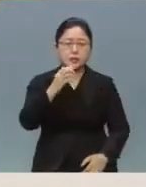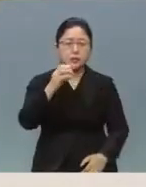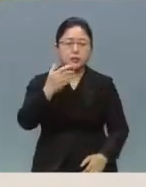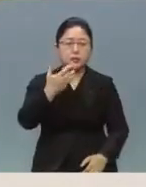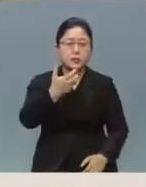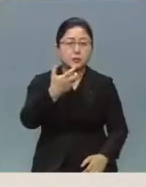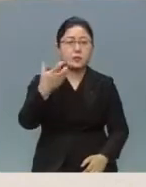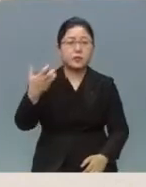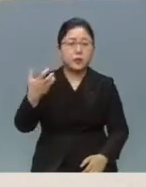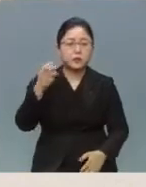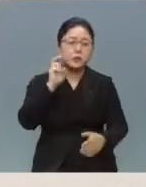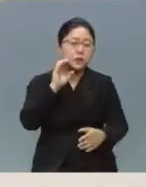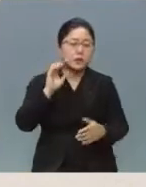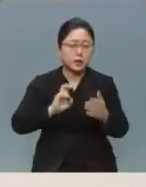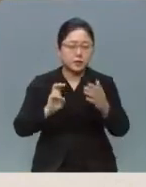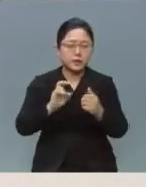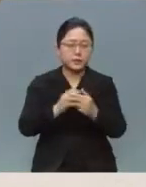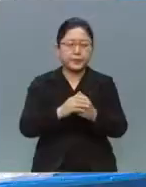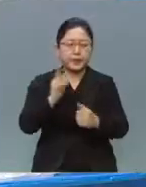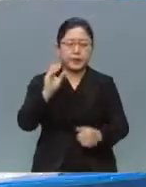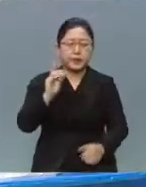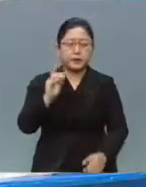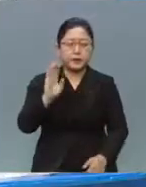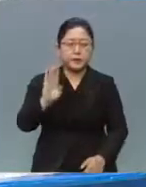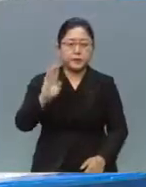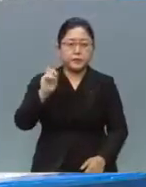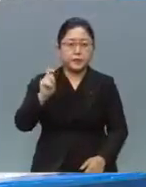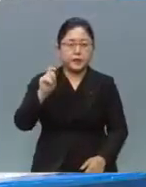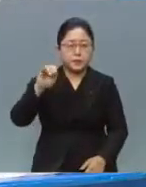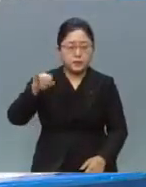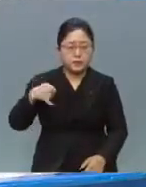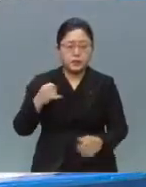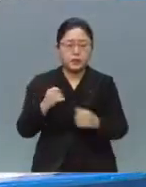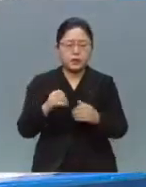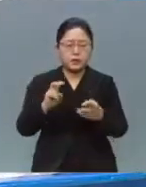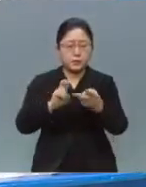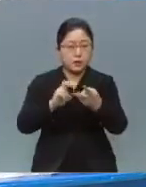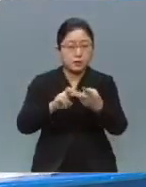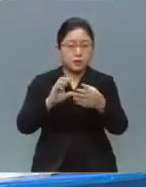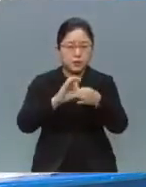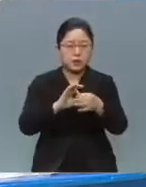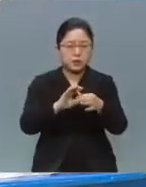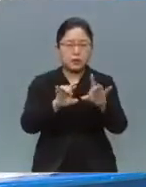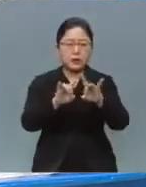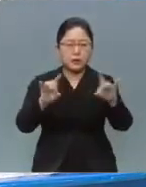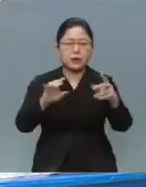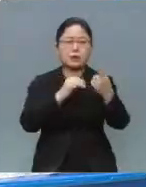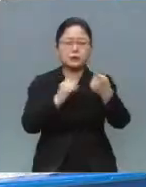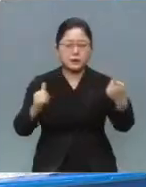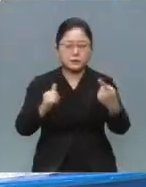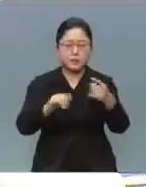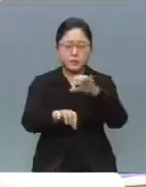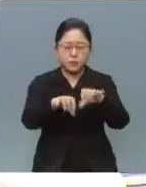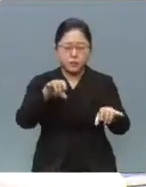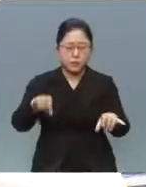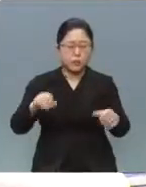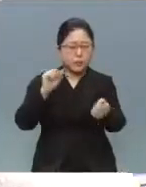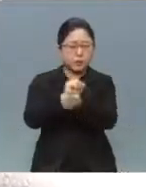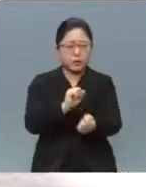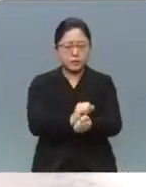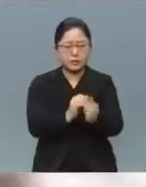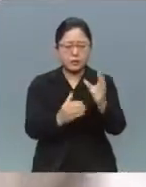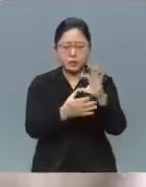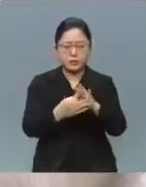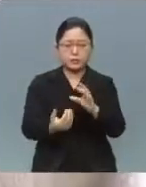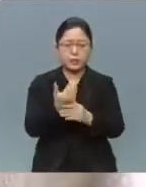라이브 카페, BTJ 열방센터 관련자 등도 각각 한 명씩 확진 판정을 받아 산발적인 감염이 계속되고 있는